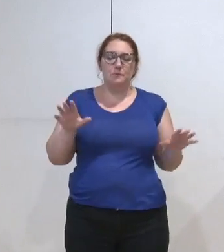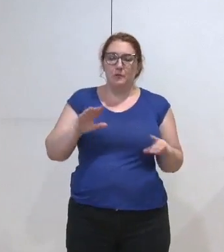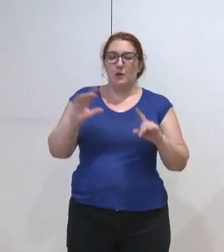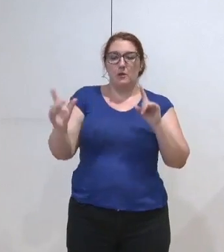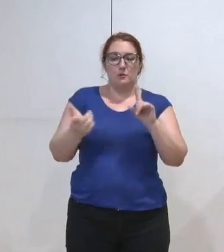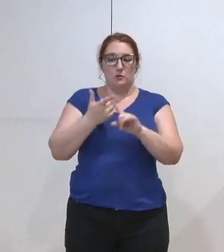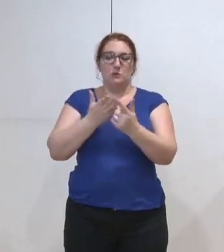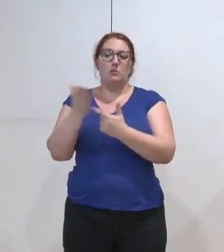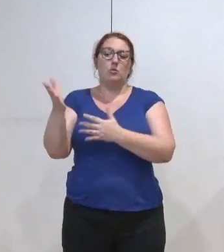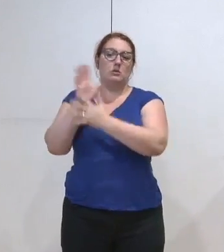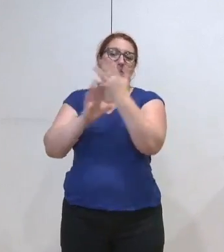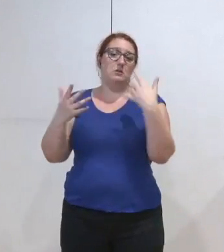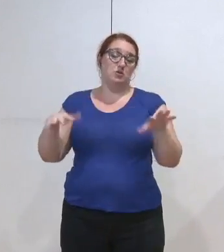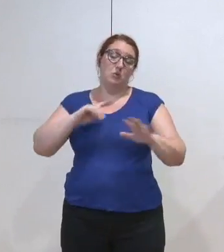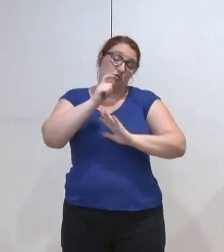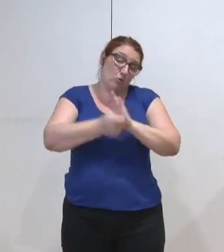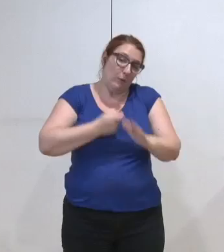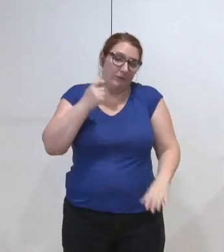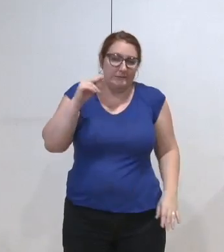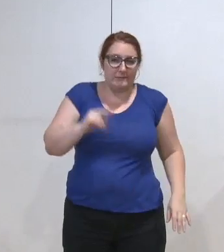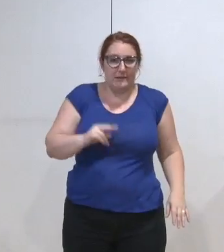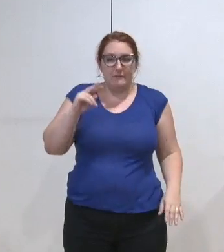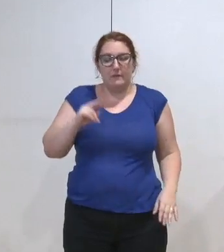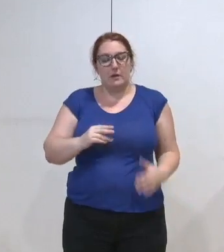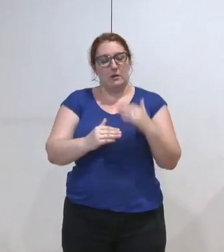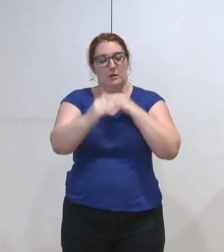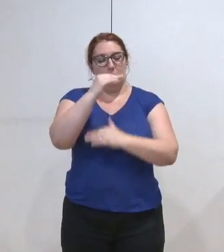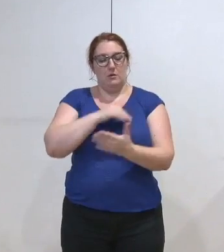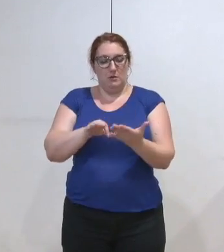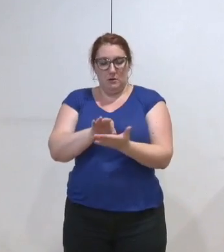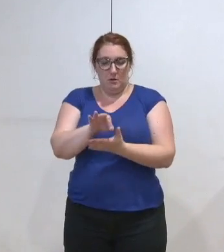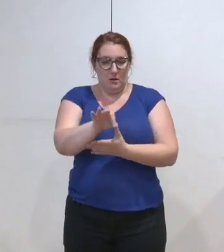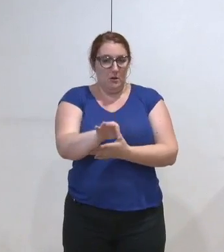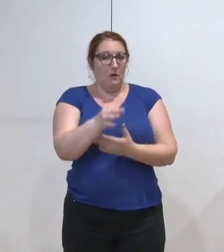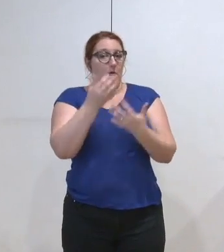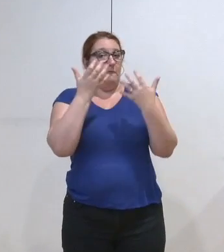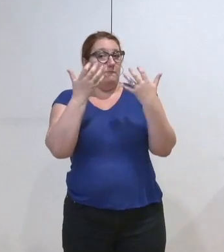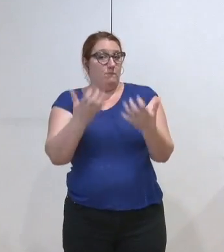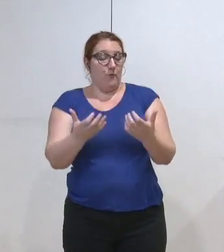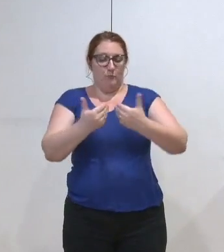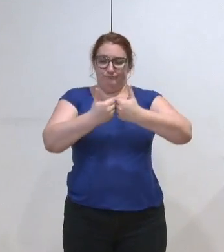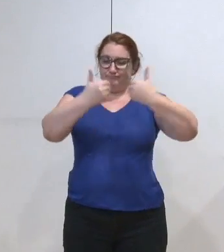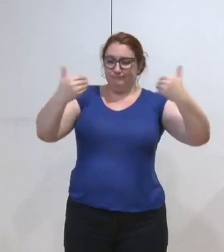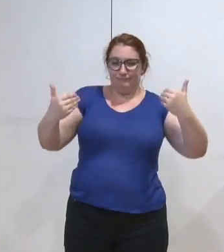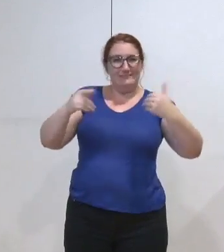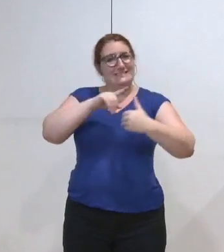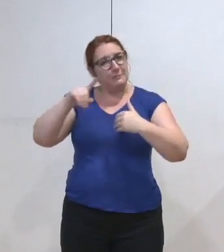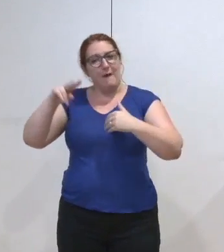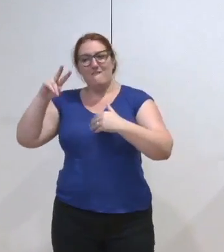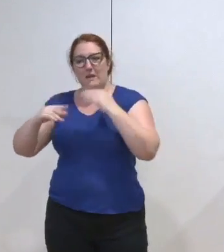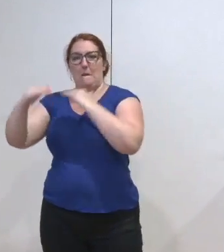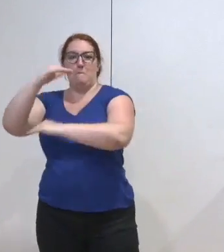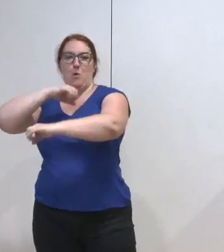là ça a été dit mais je je le redis c'est vrai que ce plan stratégique vous avez voulu le distinguer d'un plan d'action qui